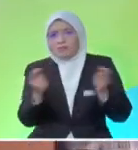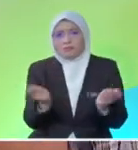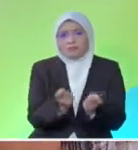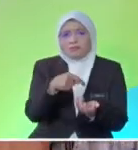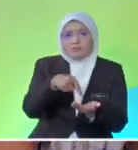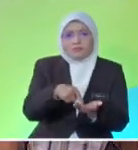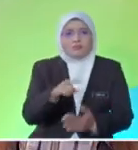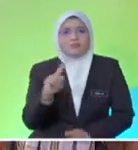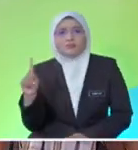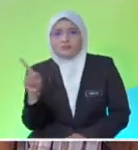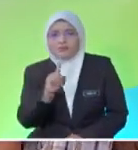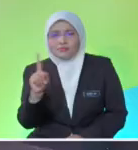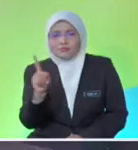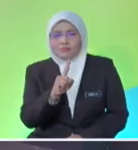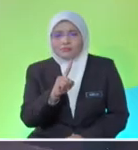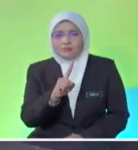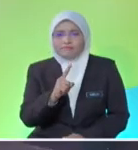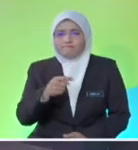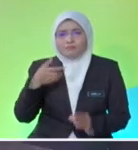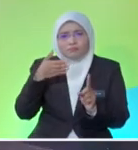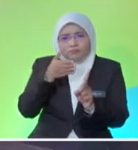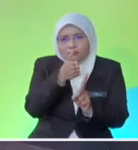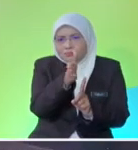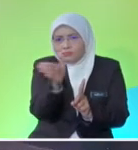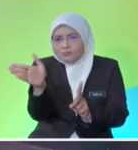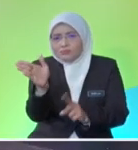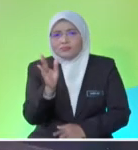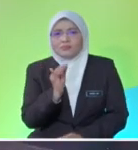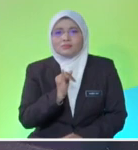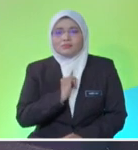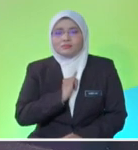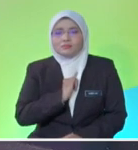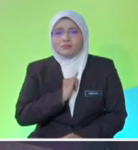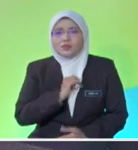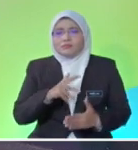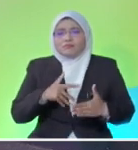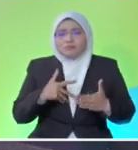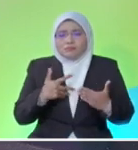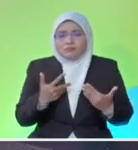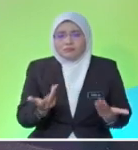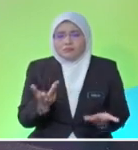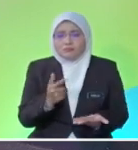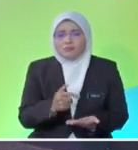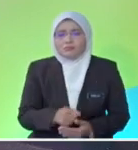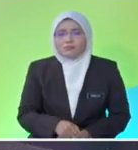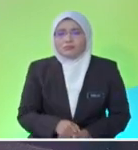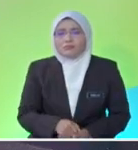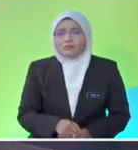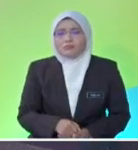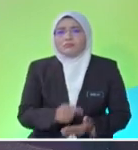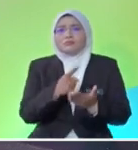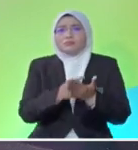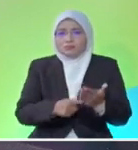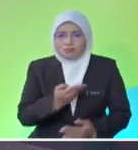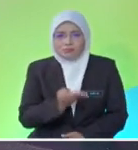ni. Dah sesatlah ni. Aduh, macam mana ni? Apa benda pula